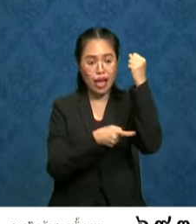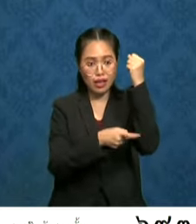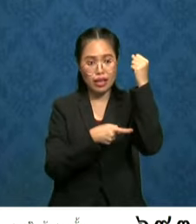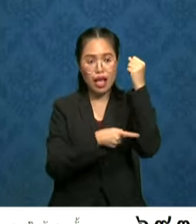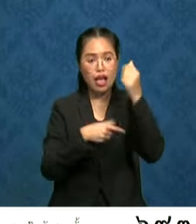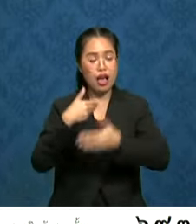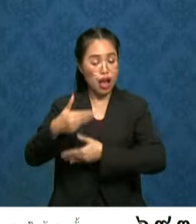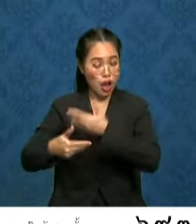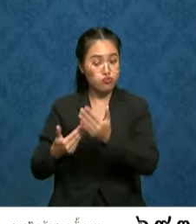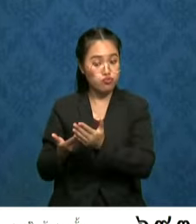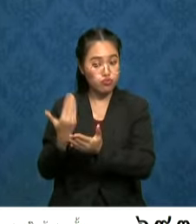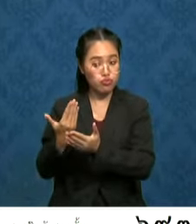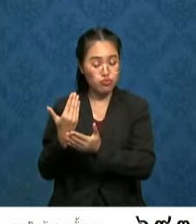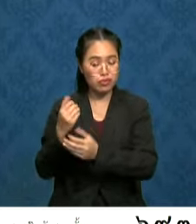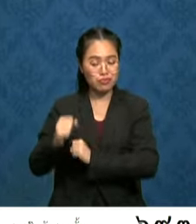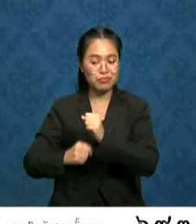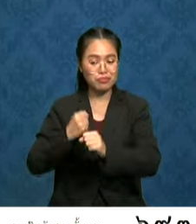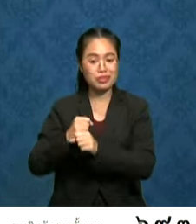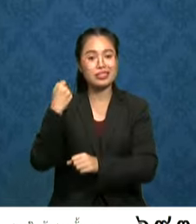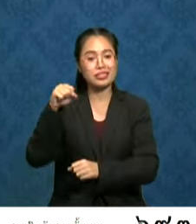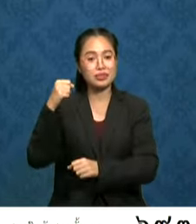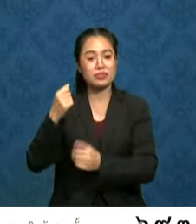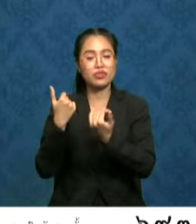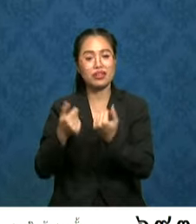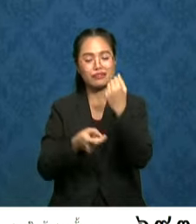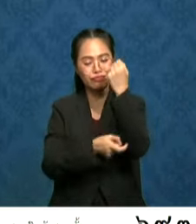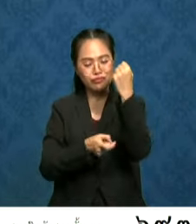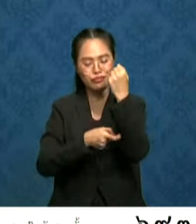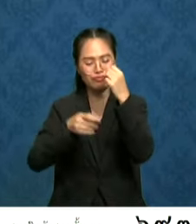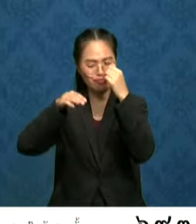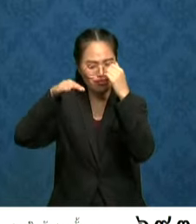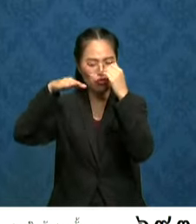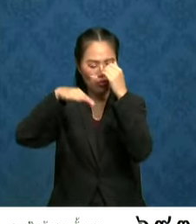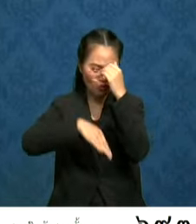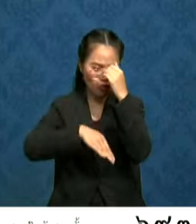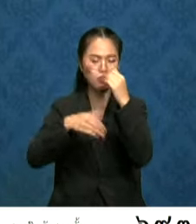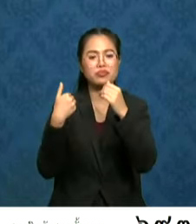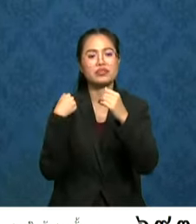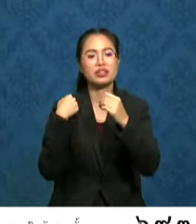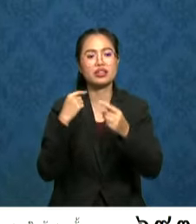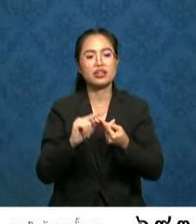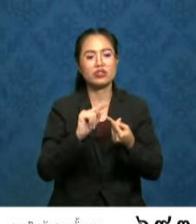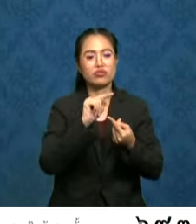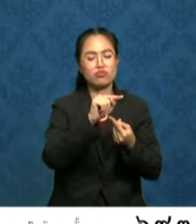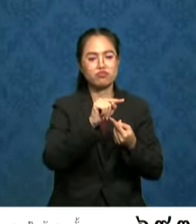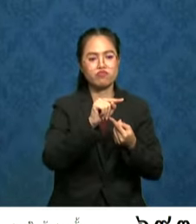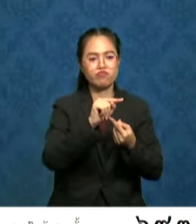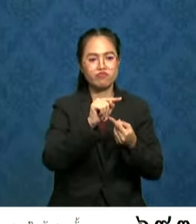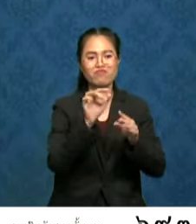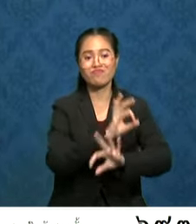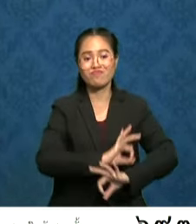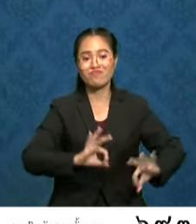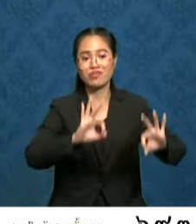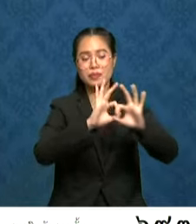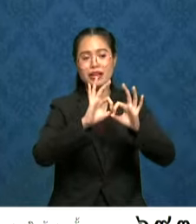รอบ 10ปีตอนนี้ไม่ได้สูงที่สุดในรอบ 10ปีแล้วนะคะก็หมดอายุไปหมดแล้วนะคะแล้วยังมีที่ต้องดอกจานตัวโตๆอีกนะนะ